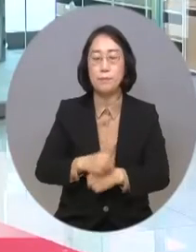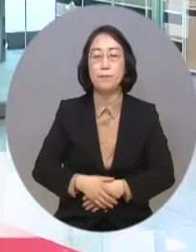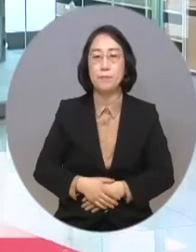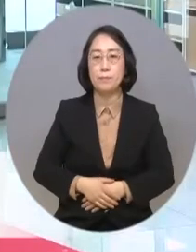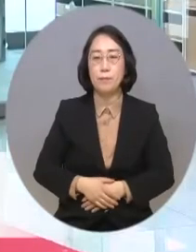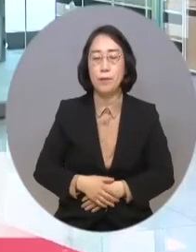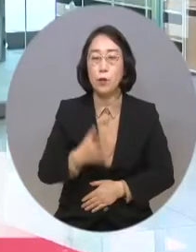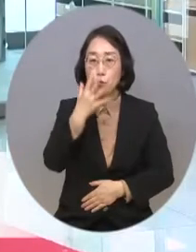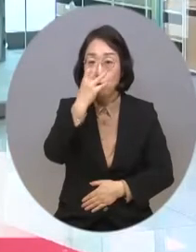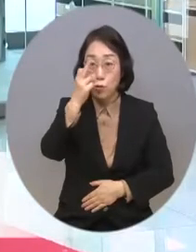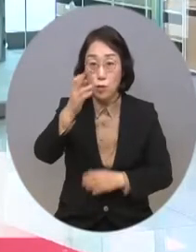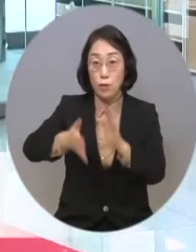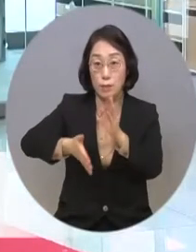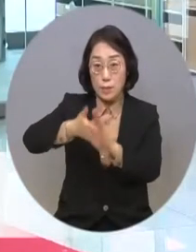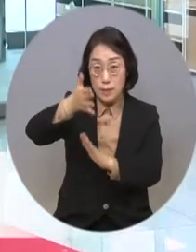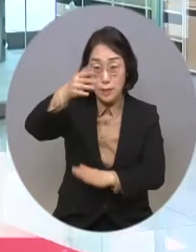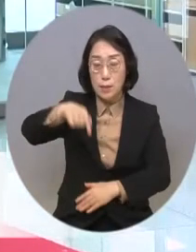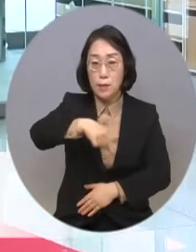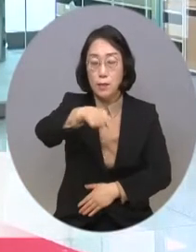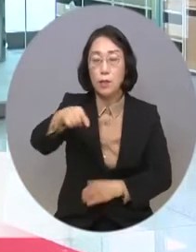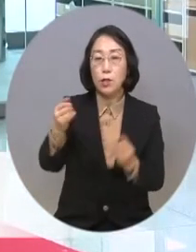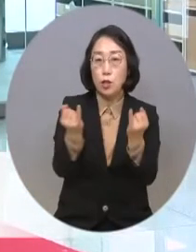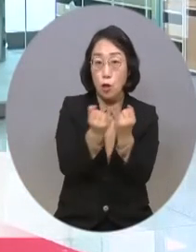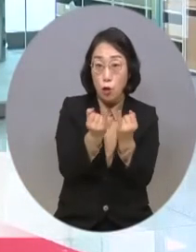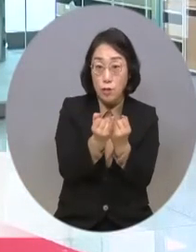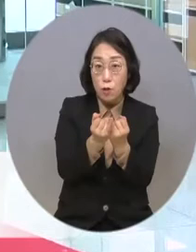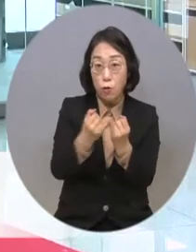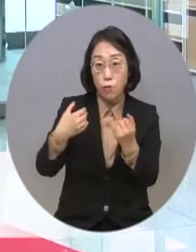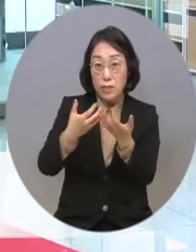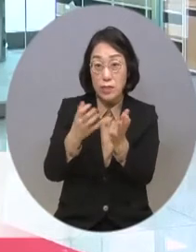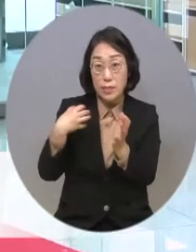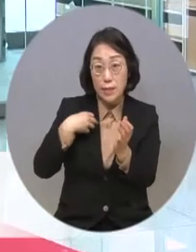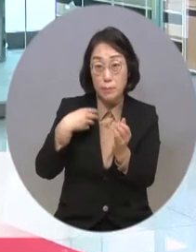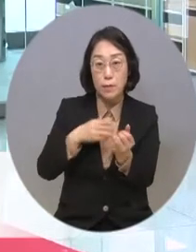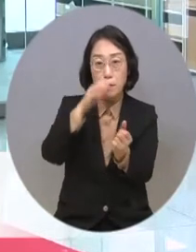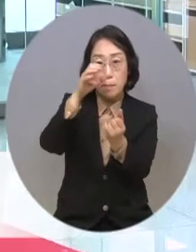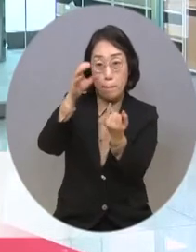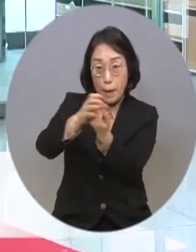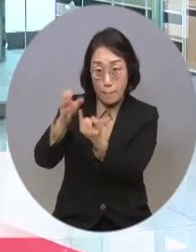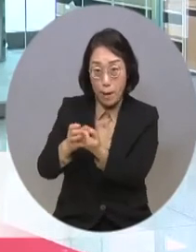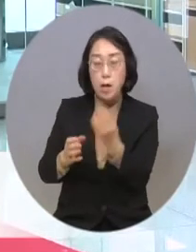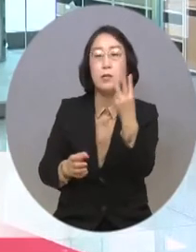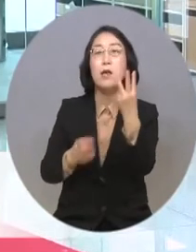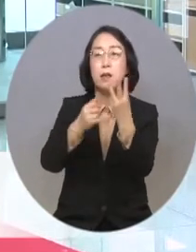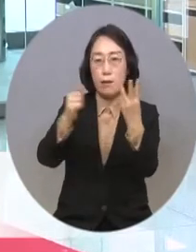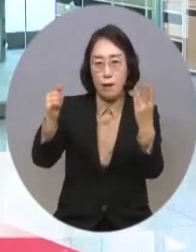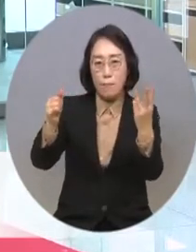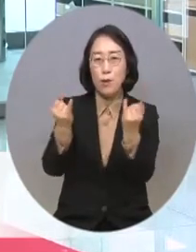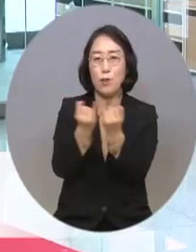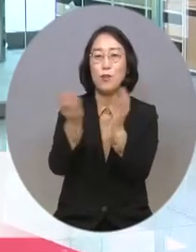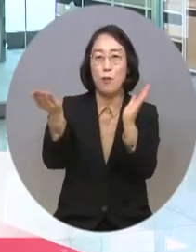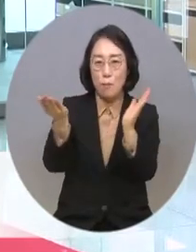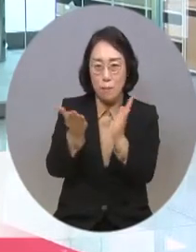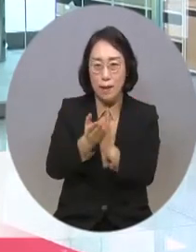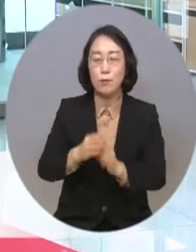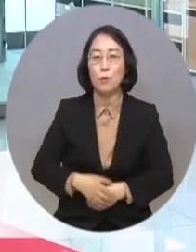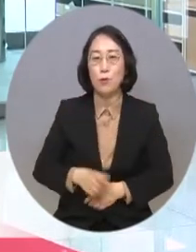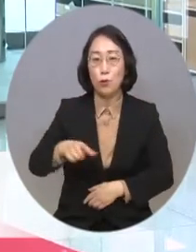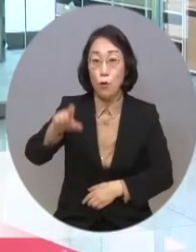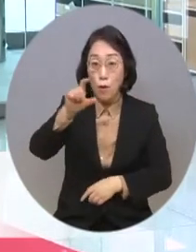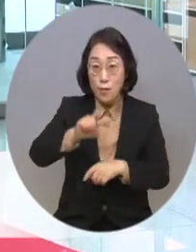우리 순천시는 여성 국장을 3명이나 보유하고 있습니다. 그것부터도 여성 친화적이지요. 앞으로도